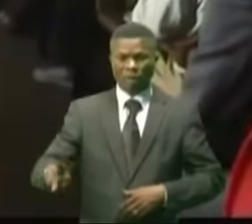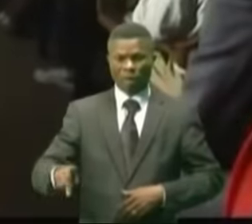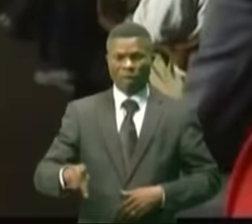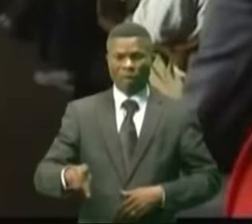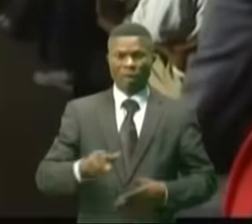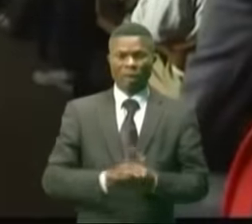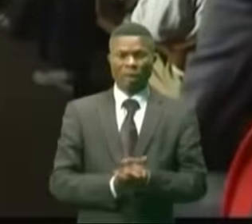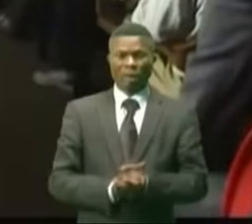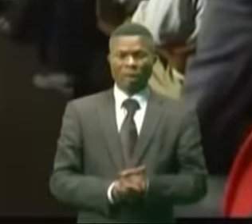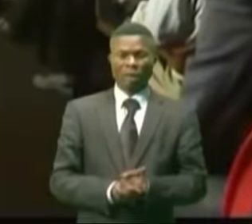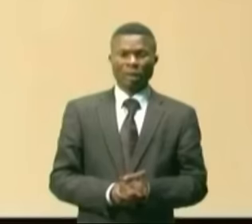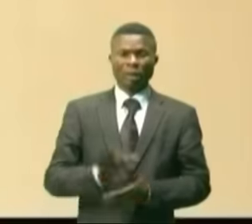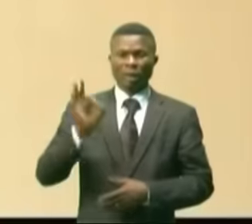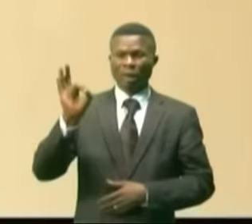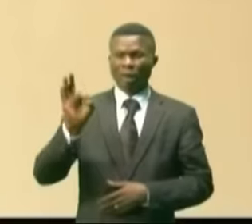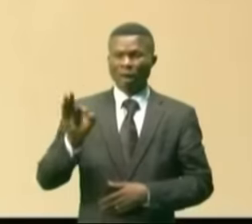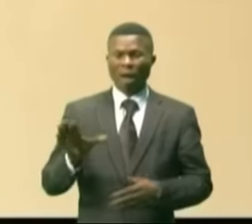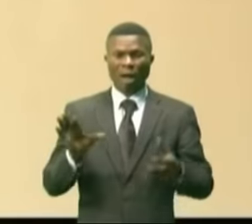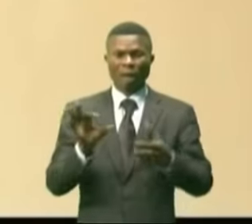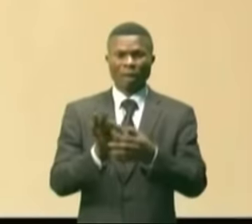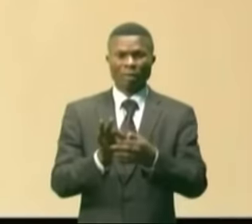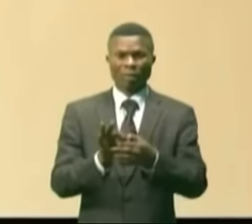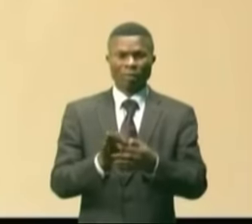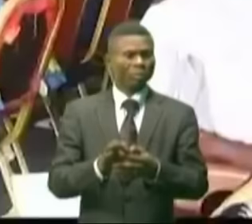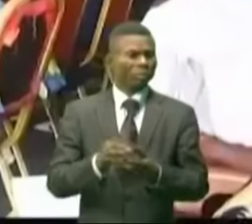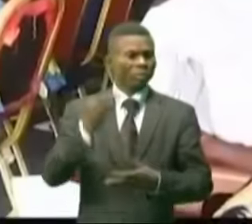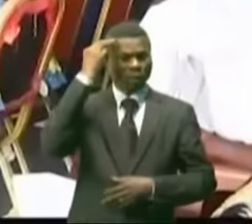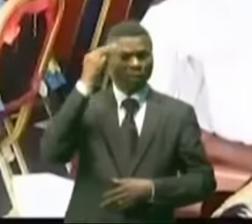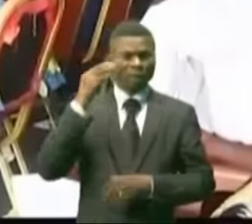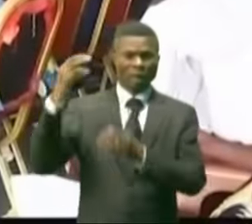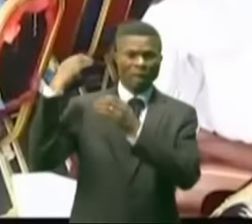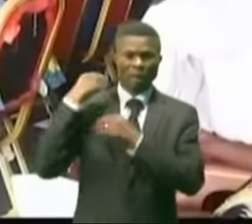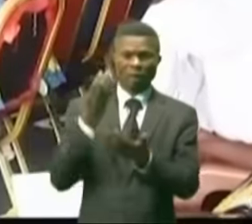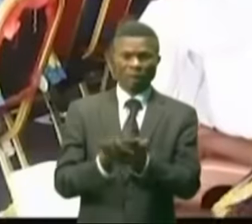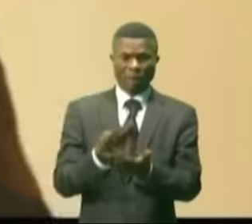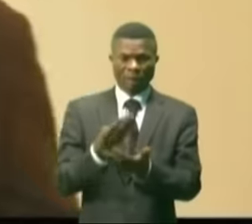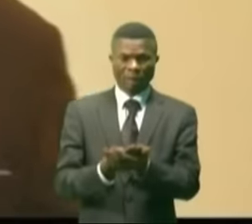Kwilu, Félicien Kiwayi Mwadi, en collaboration avec le ministère en charge du budget,